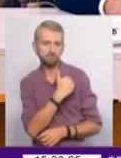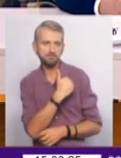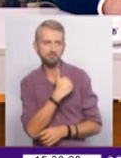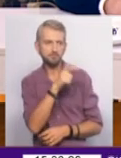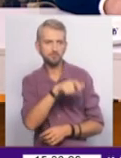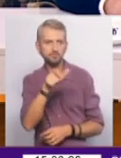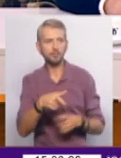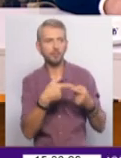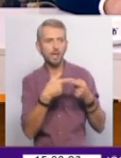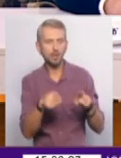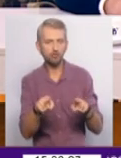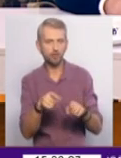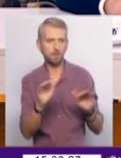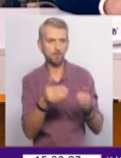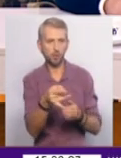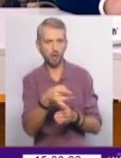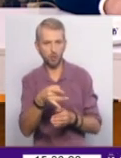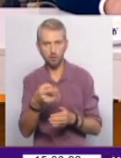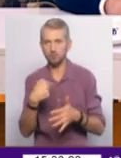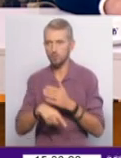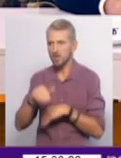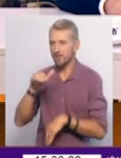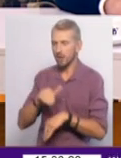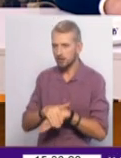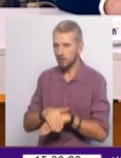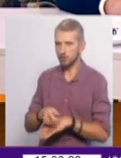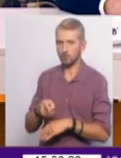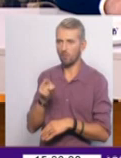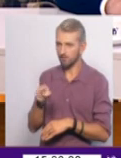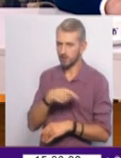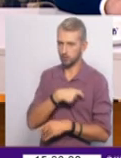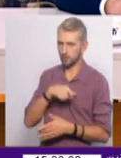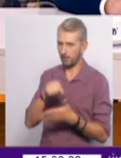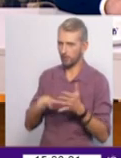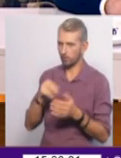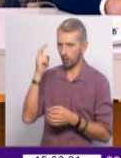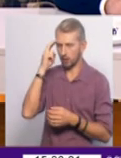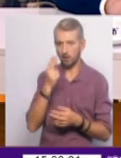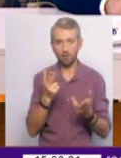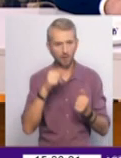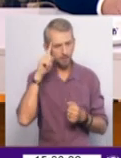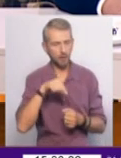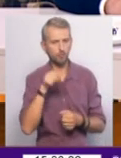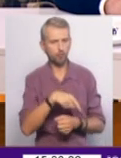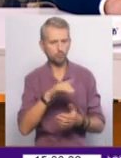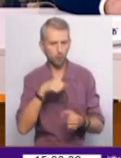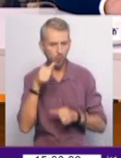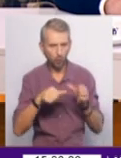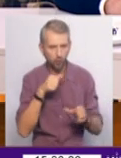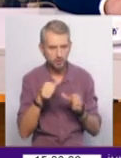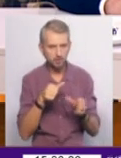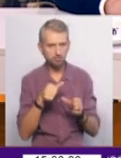інших мікрорайонів. Ну, тому що фактично ми депутати від всього Києва. Так. Ви знаєте, в цьому році ми над цим питанням разом з